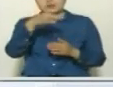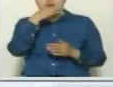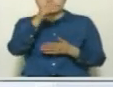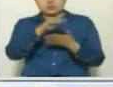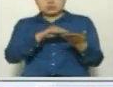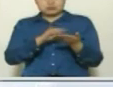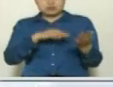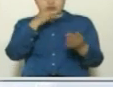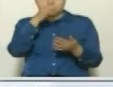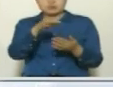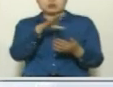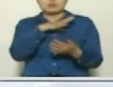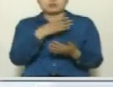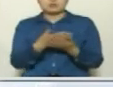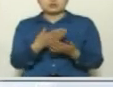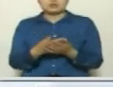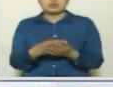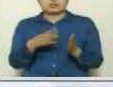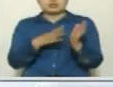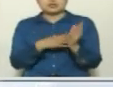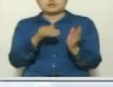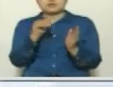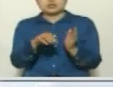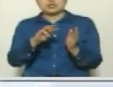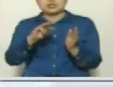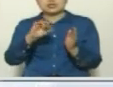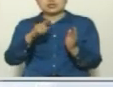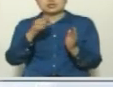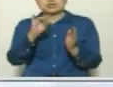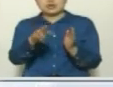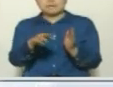площадке на сегодняшний день зарегистрированы 9463 человека.